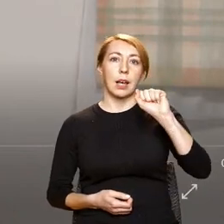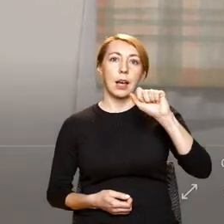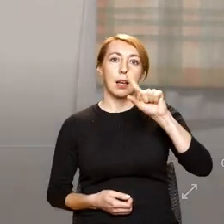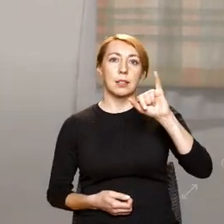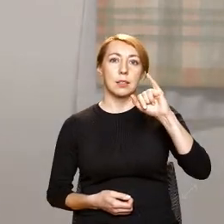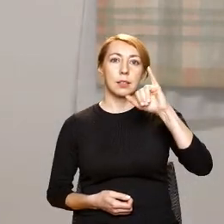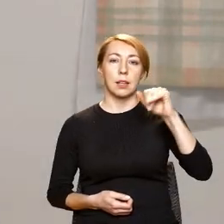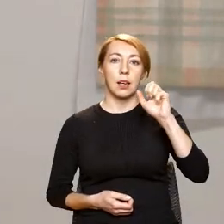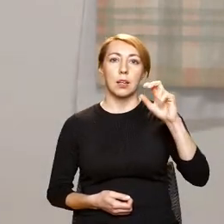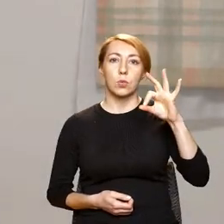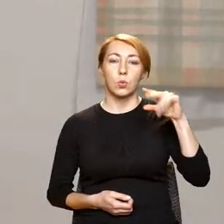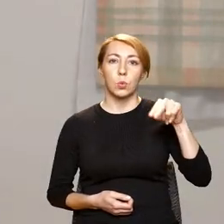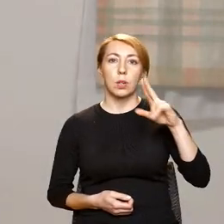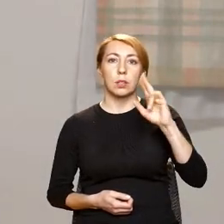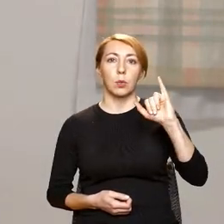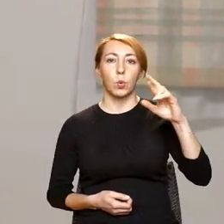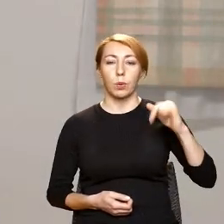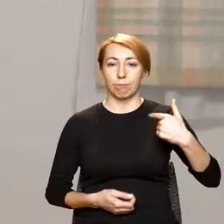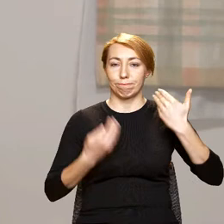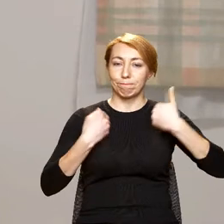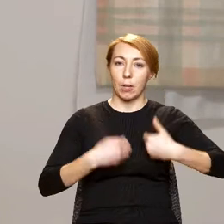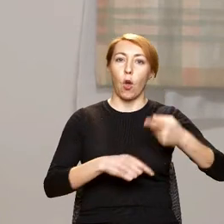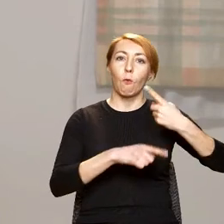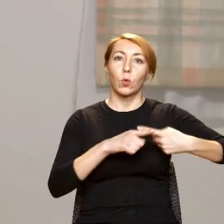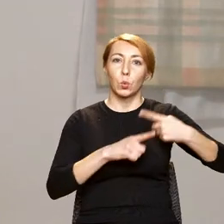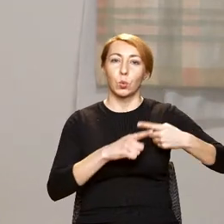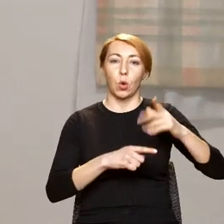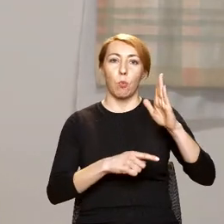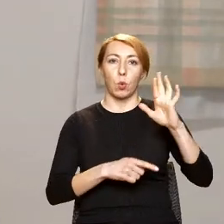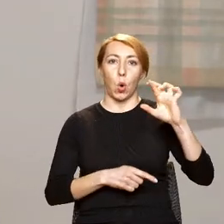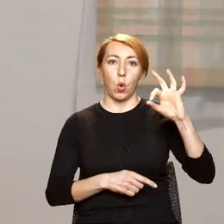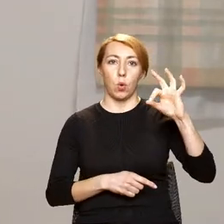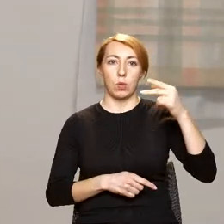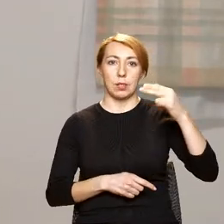i jestem wnukiem Bronisława Piłsudskiego.